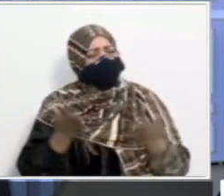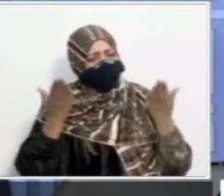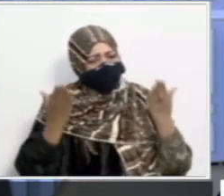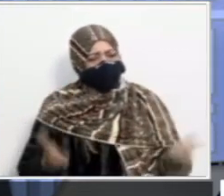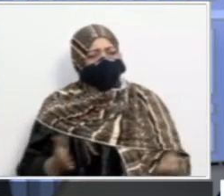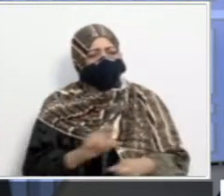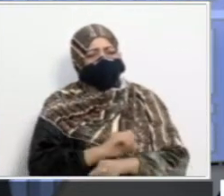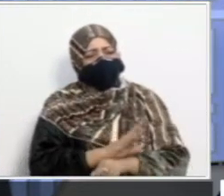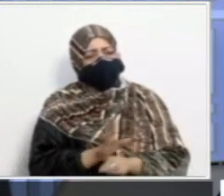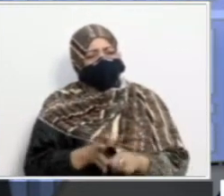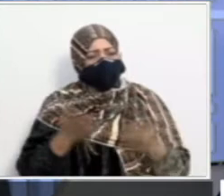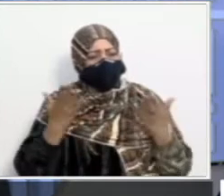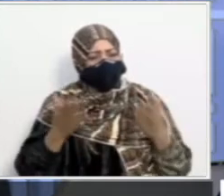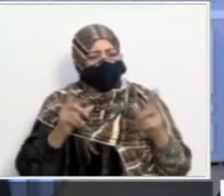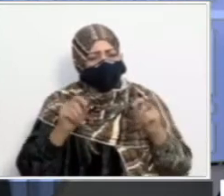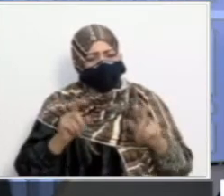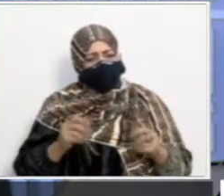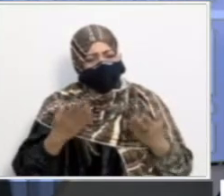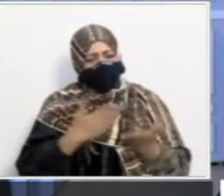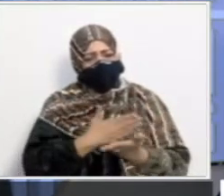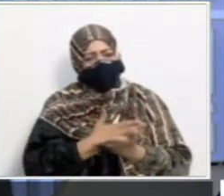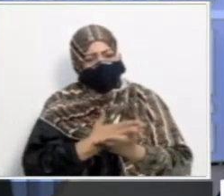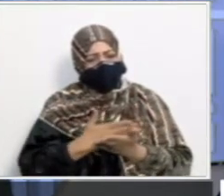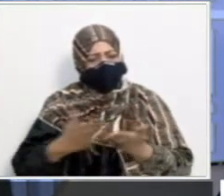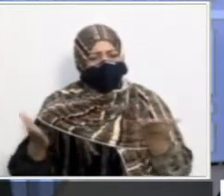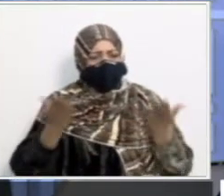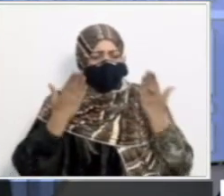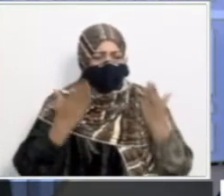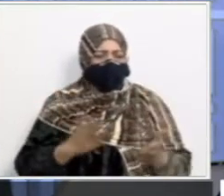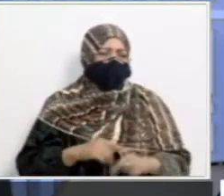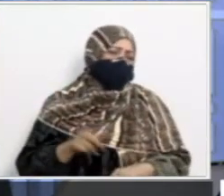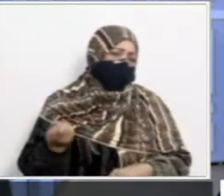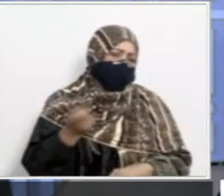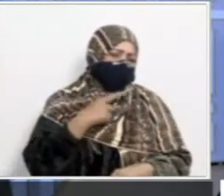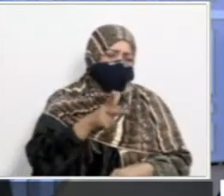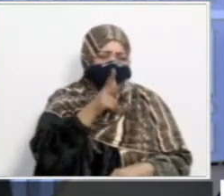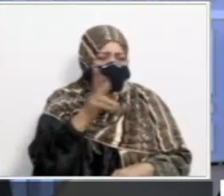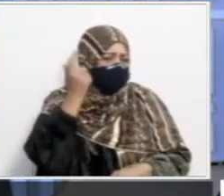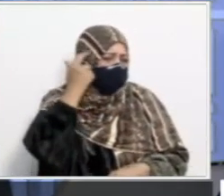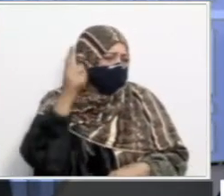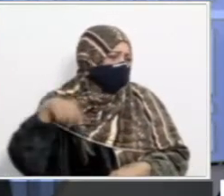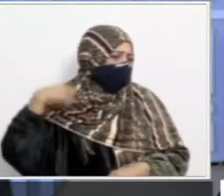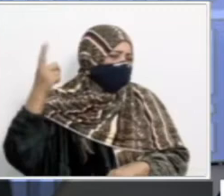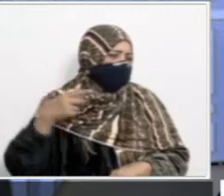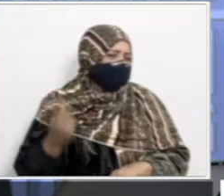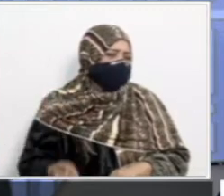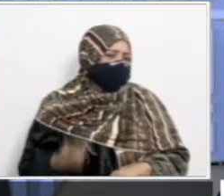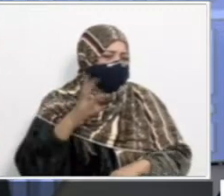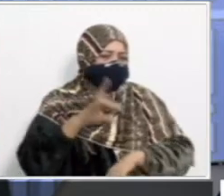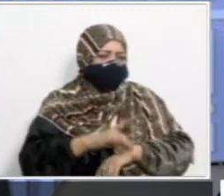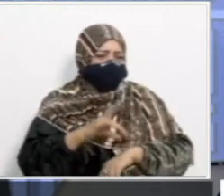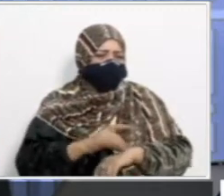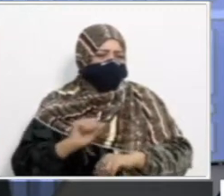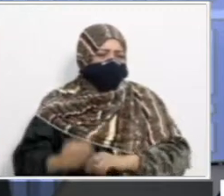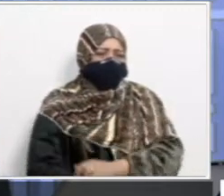أثبت نفعه فلا بأس، كان يعني أثبت الأطباء اللي هم أصحاب الاختصاص أنه لا نفع فيه فلا عبرة بالرؤية